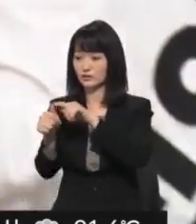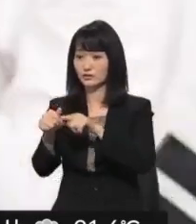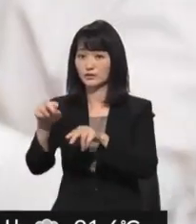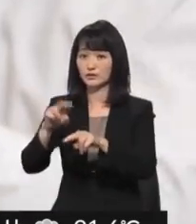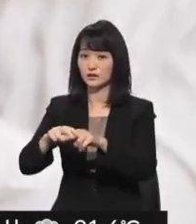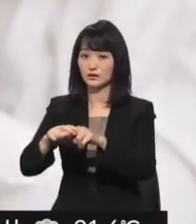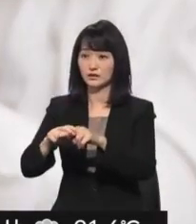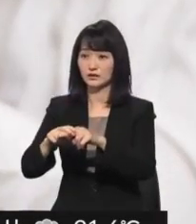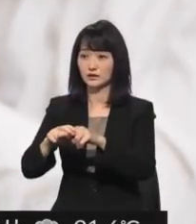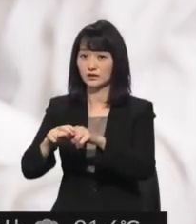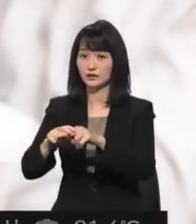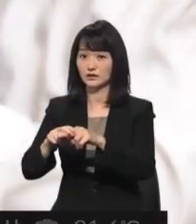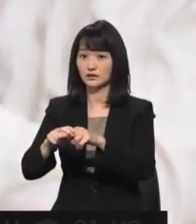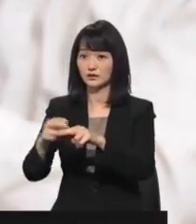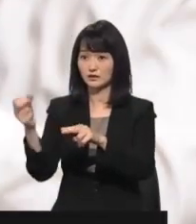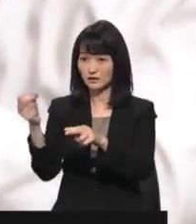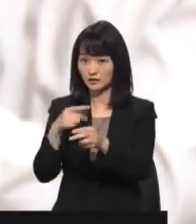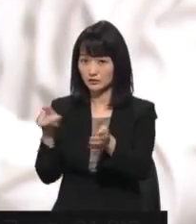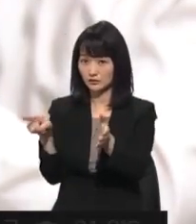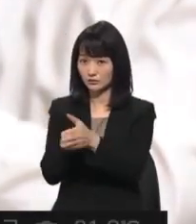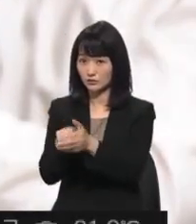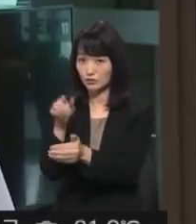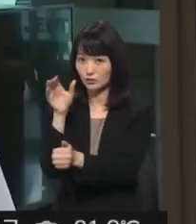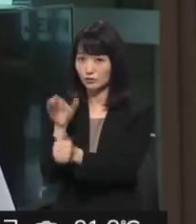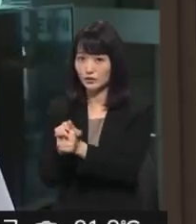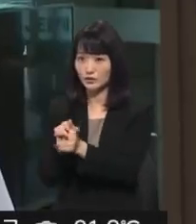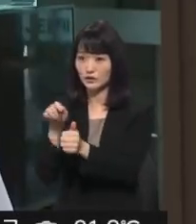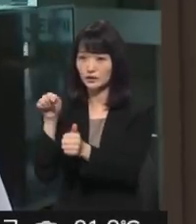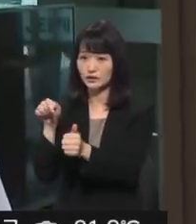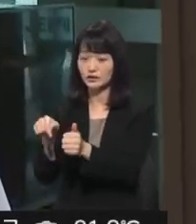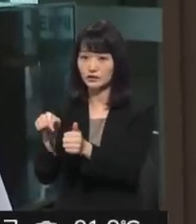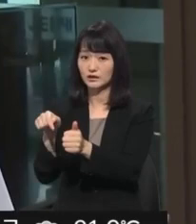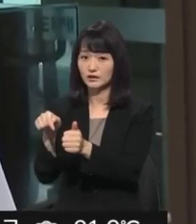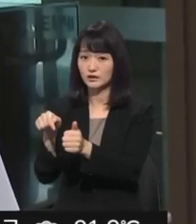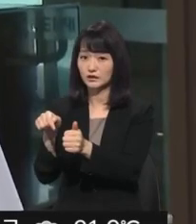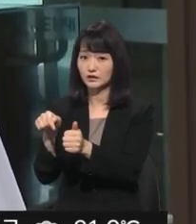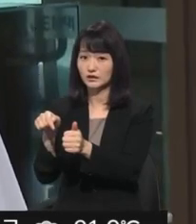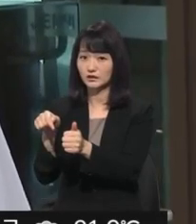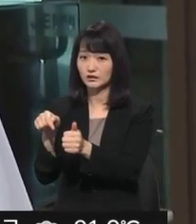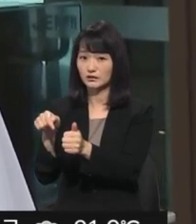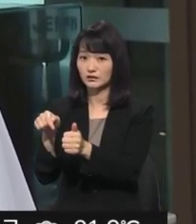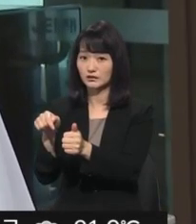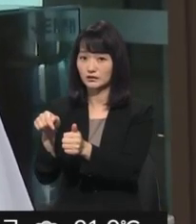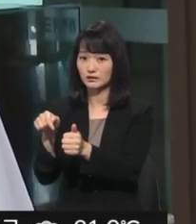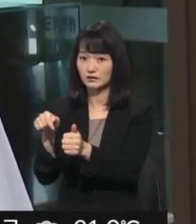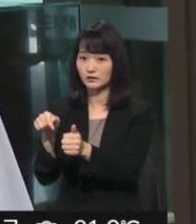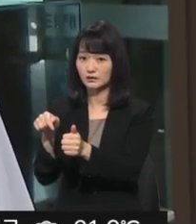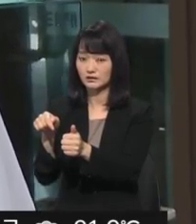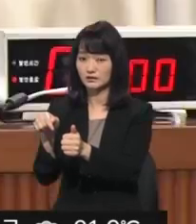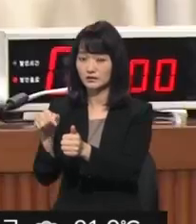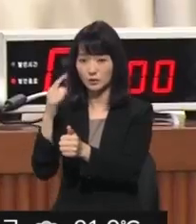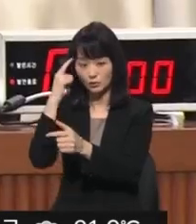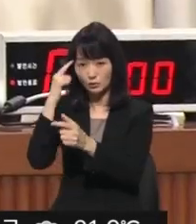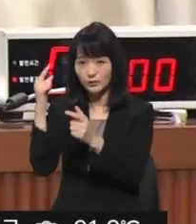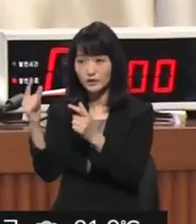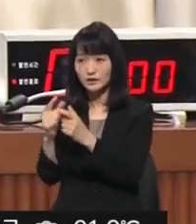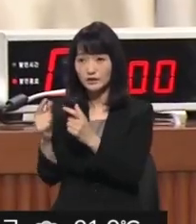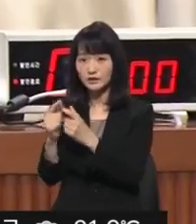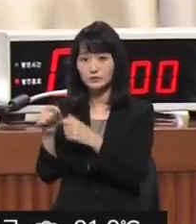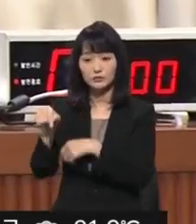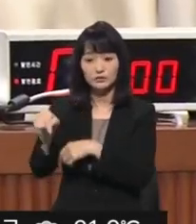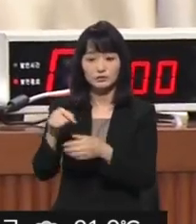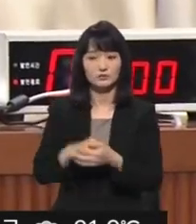다시 재신임 한 것인지 이건 제가 올 때 좀 여지가 있는 해석이 남아 있다고 봅니다 그러니까 저것 자체를 가지고